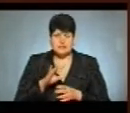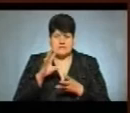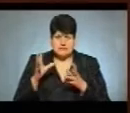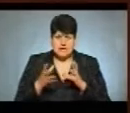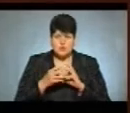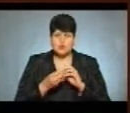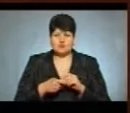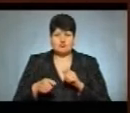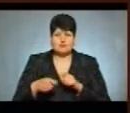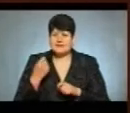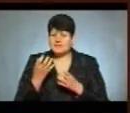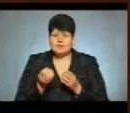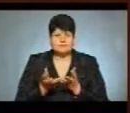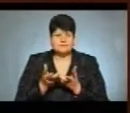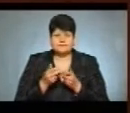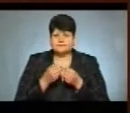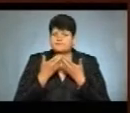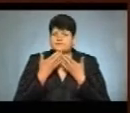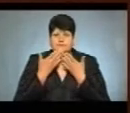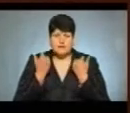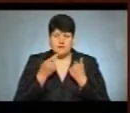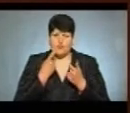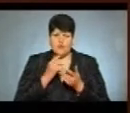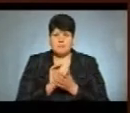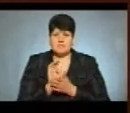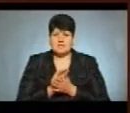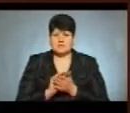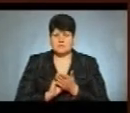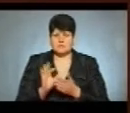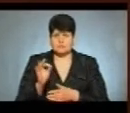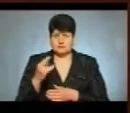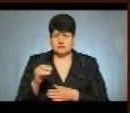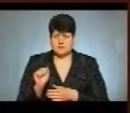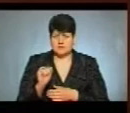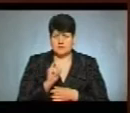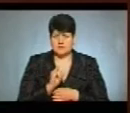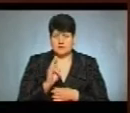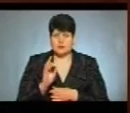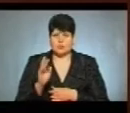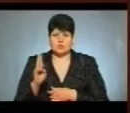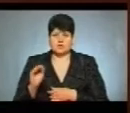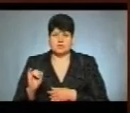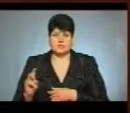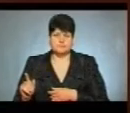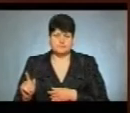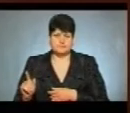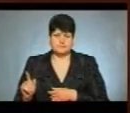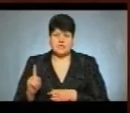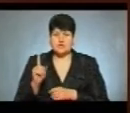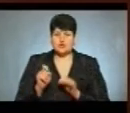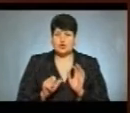суму збитків ще не підрахували, каже прес-секретар облдержадміністрації Ірина Кошіль.